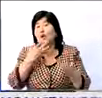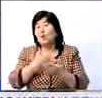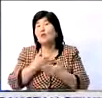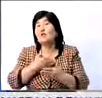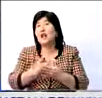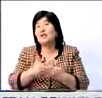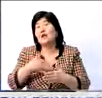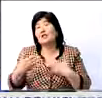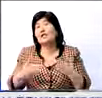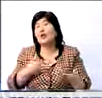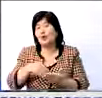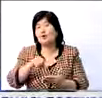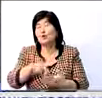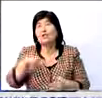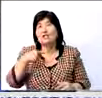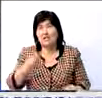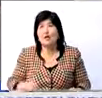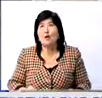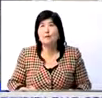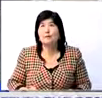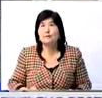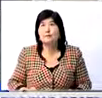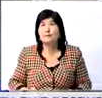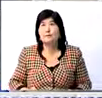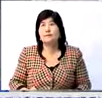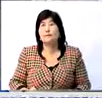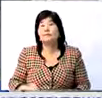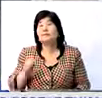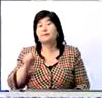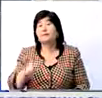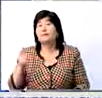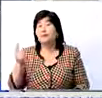тарапынан жан-жақты үлес қосатындығын жеткізді. Жақында бірінші